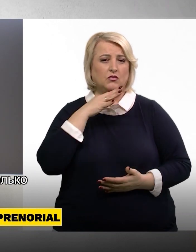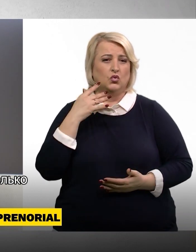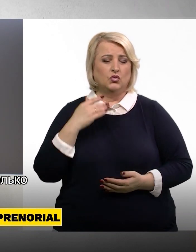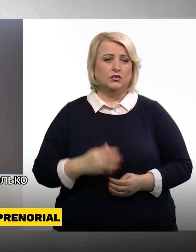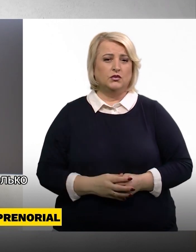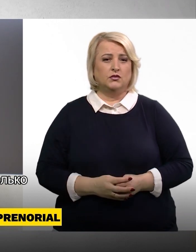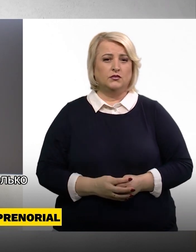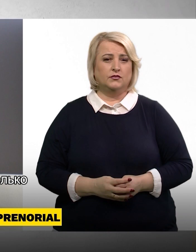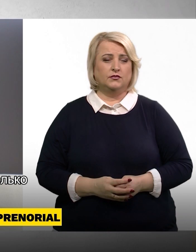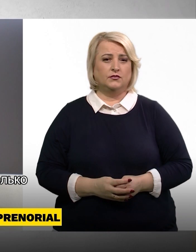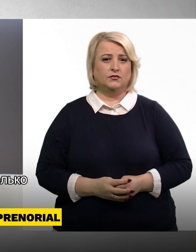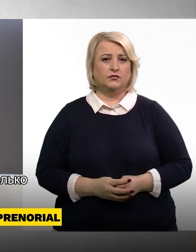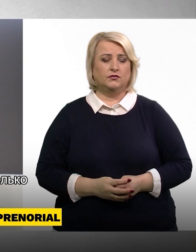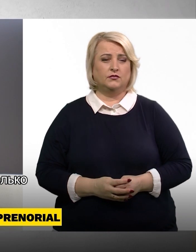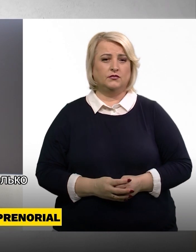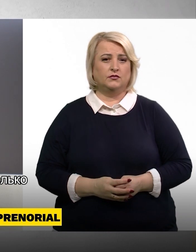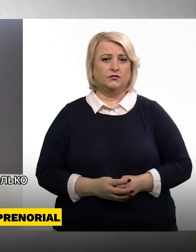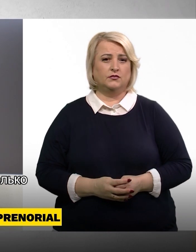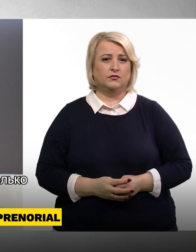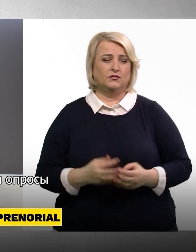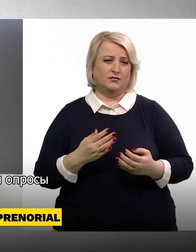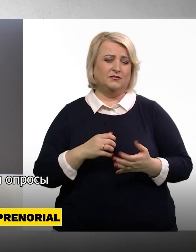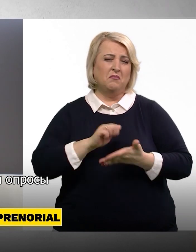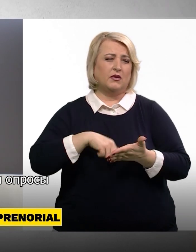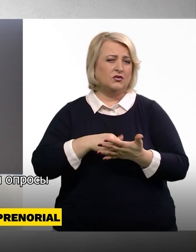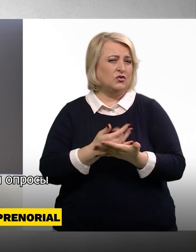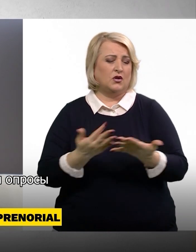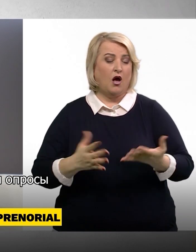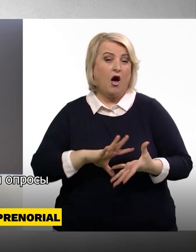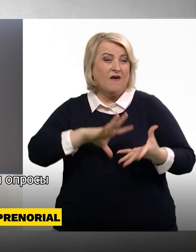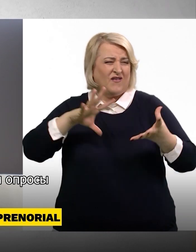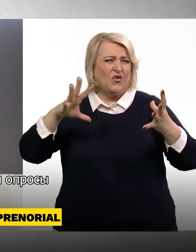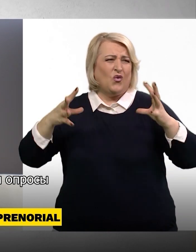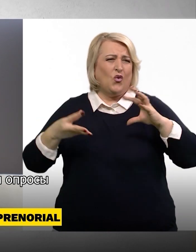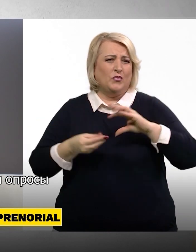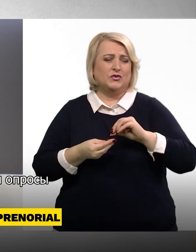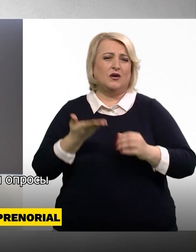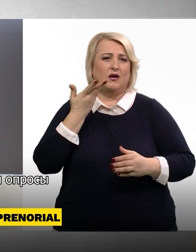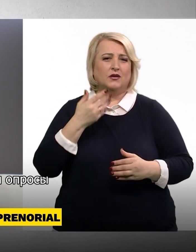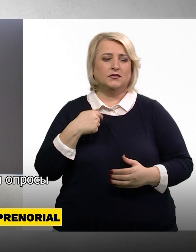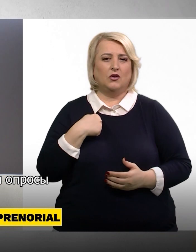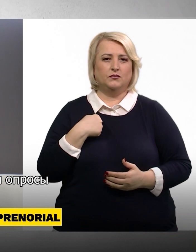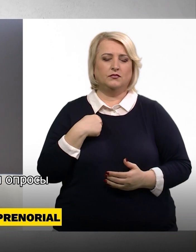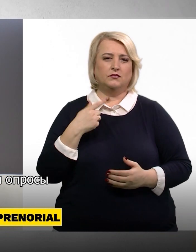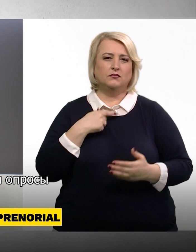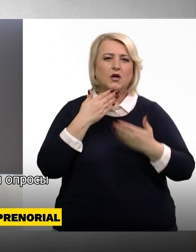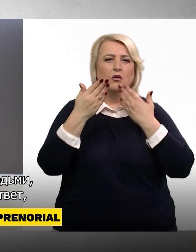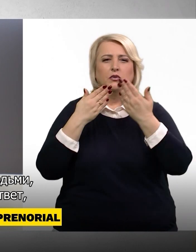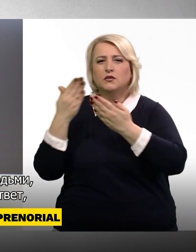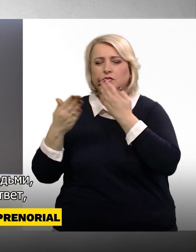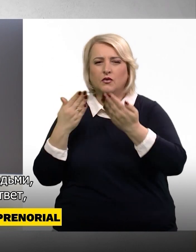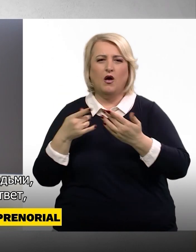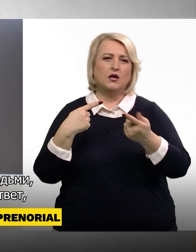mai multe aspecte, probabil, dar în linii generale, atunci când noi facem niște sondaje sau purtăm